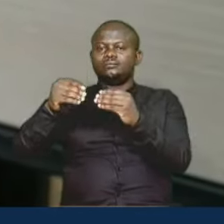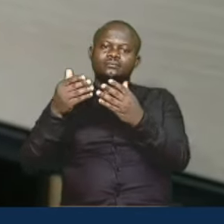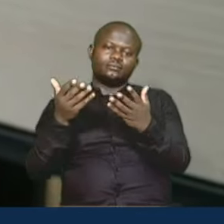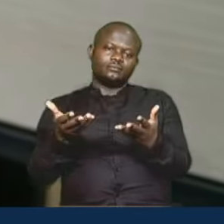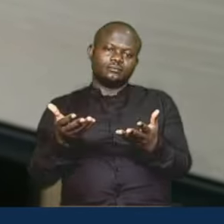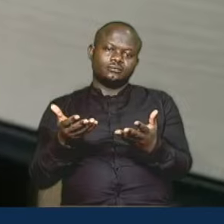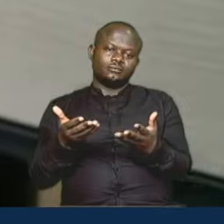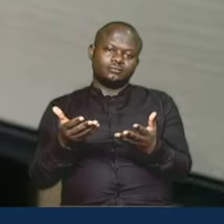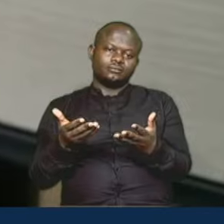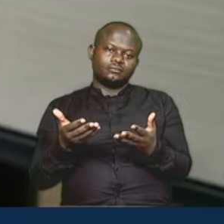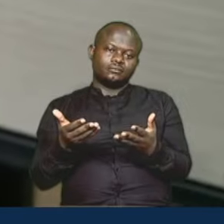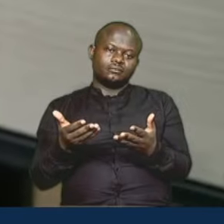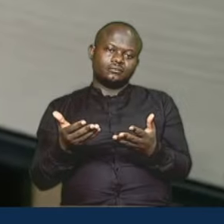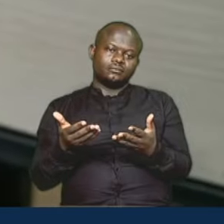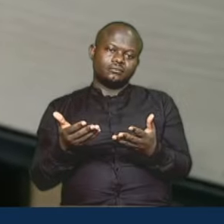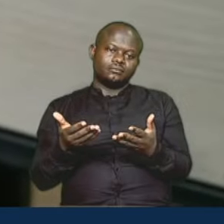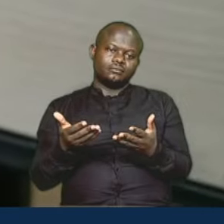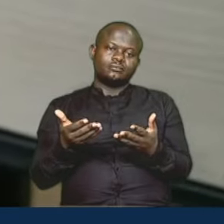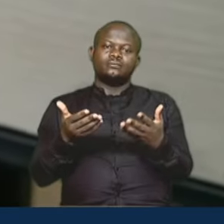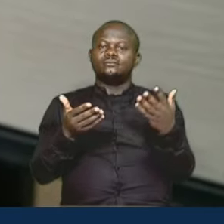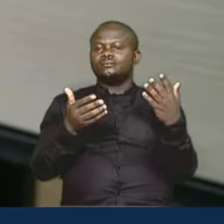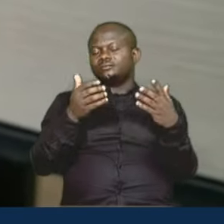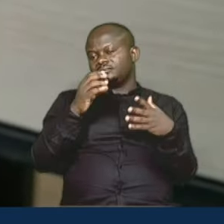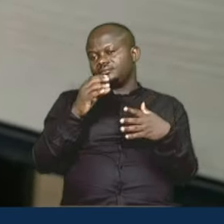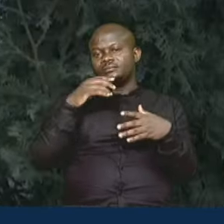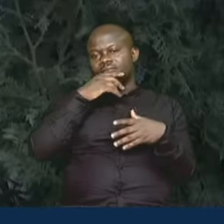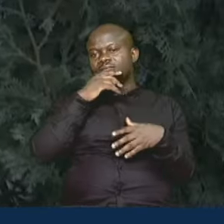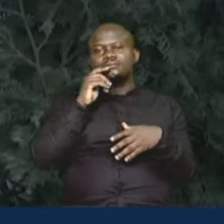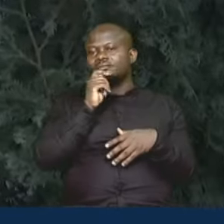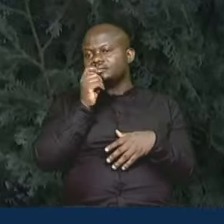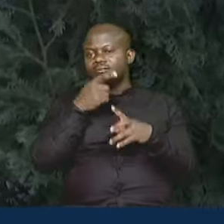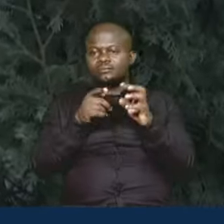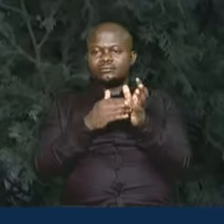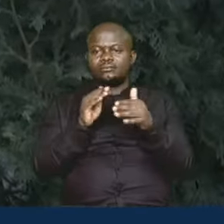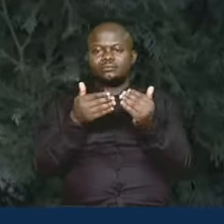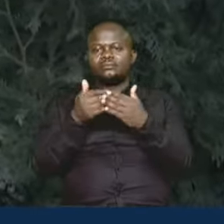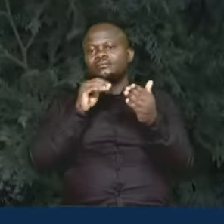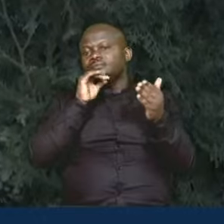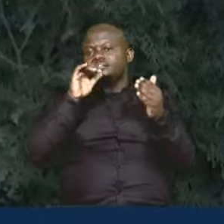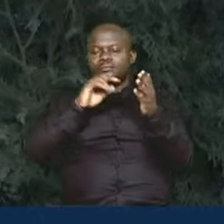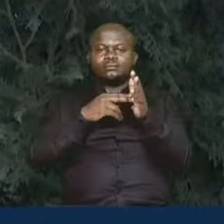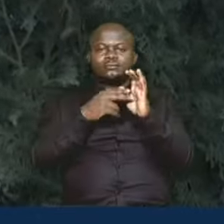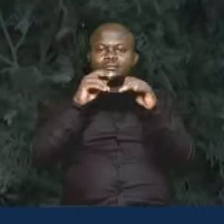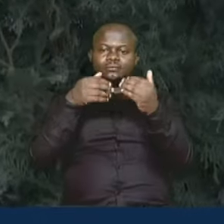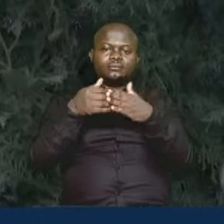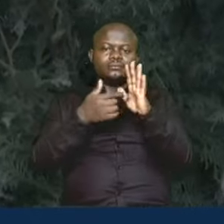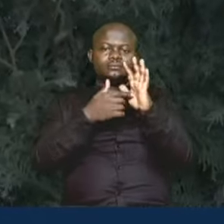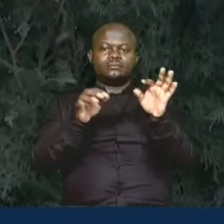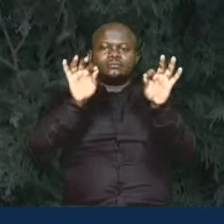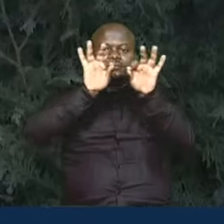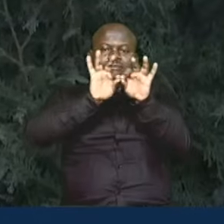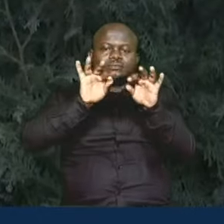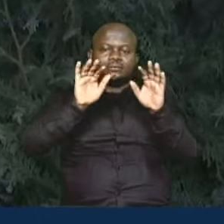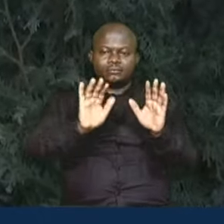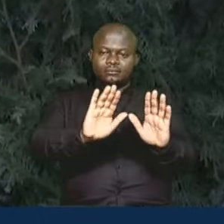muri isi ya cyber space ya social media ariko ntabwo bivuga ngo indangagaciro